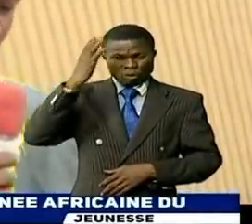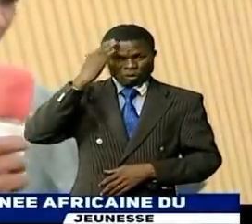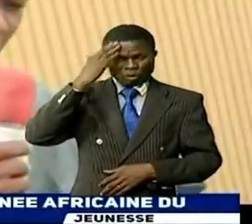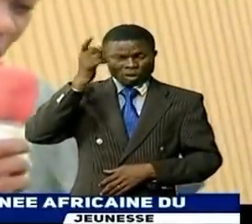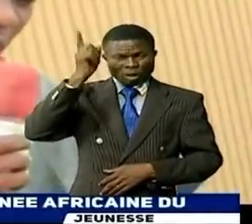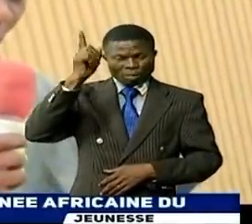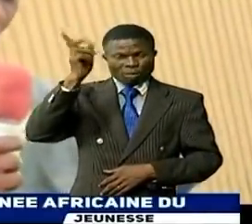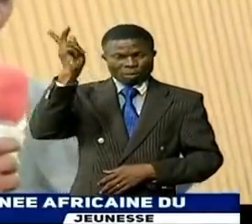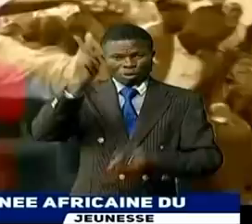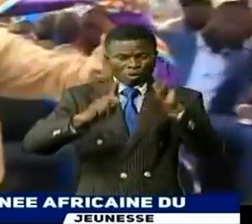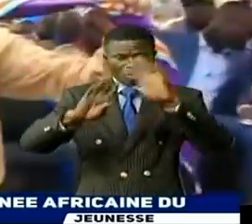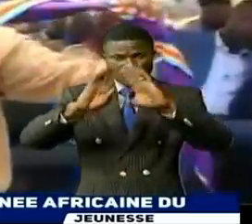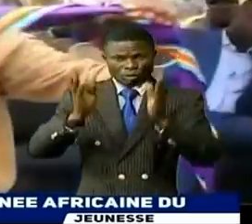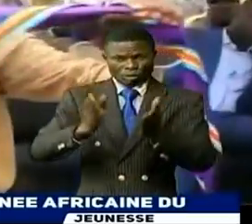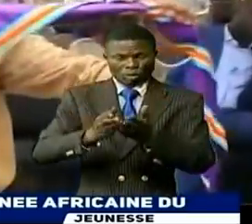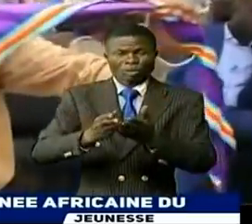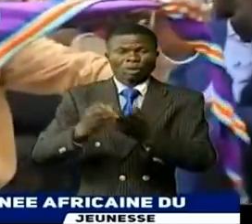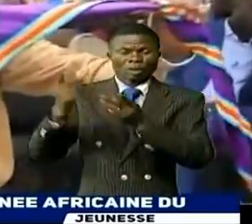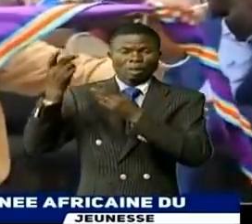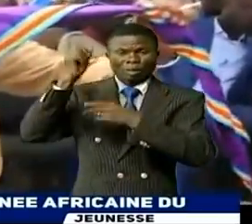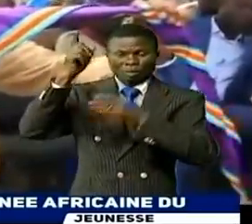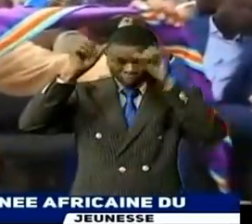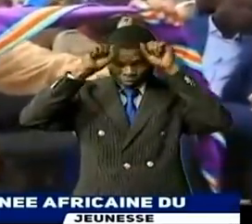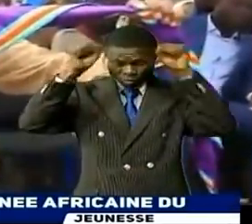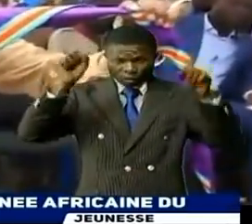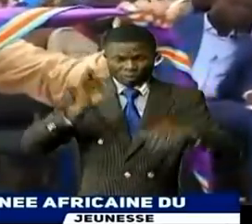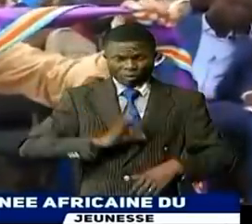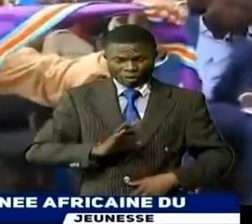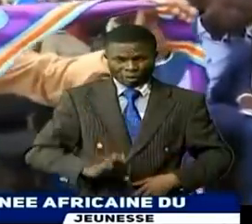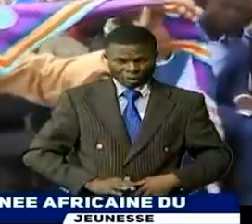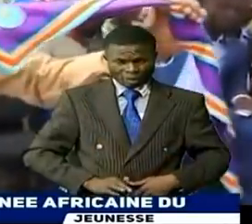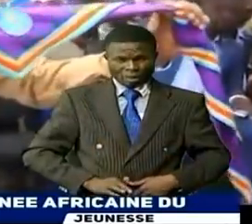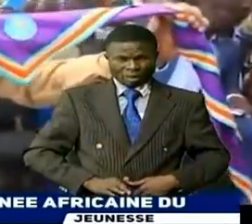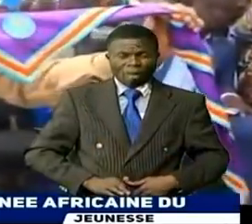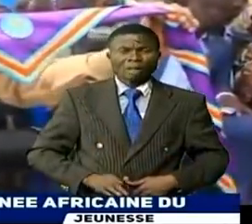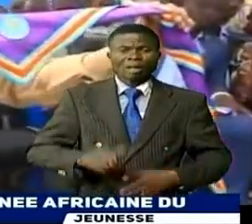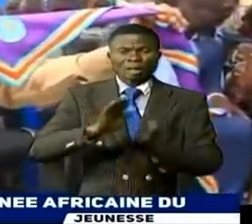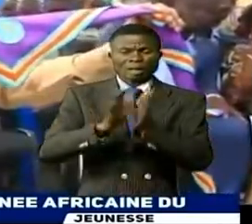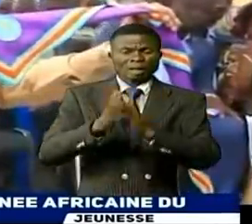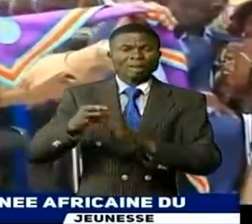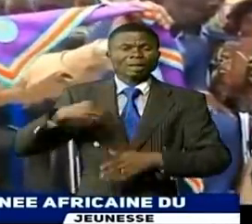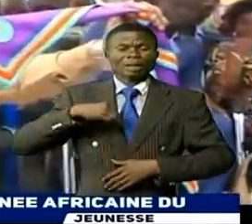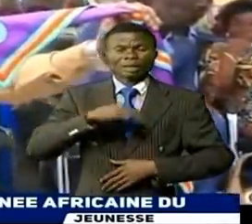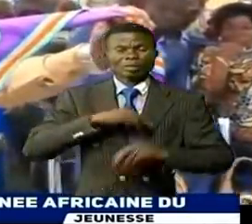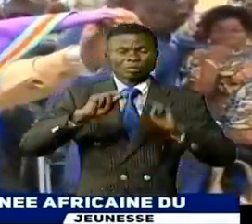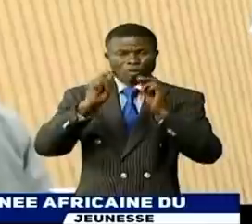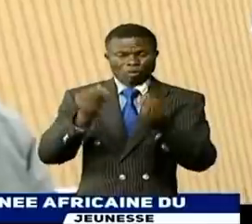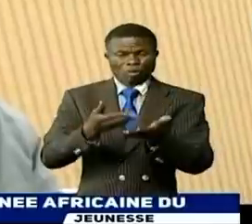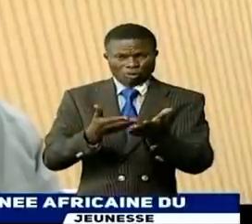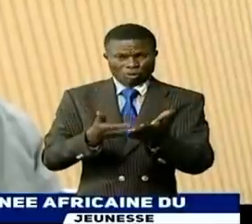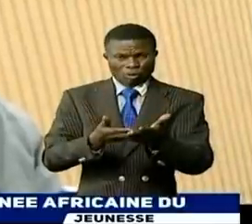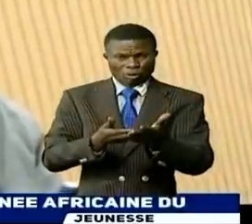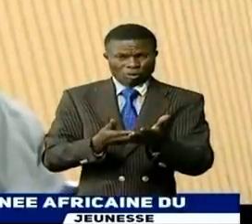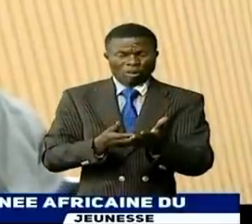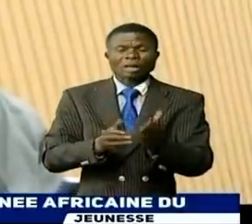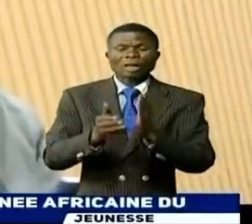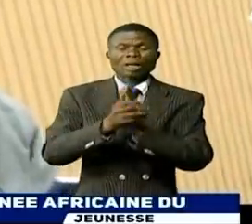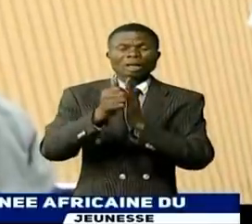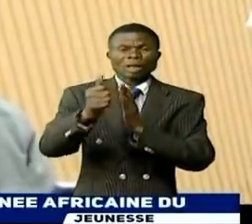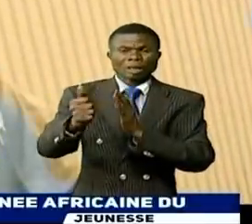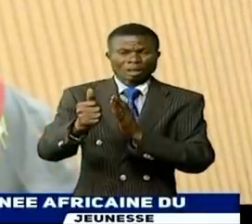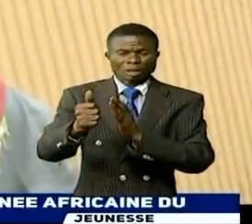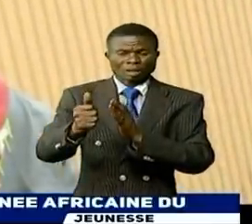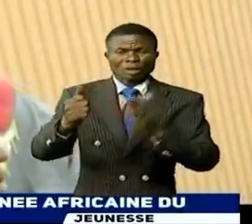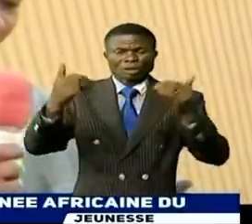citoyen, je cite, le président de la République, Félix Antoine Tshisekedi Tshilombo, chef de l'État, la qualité du